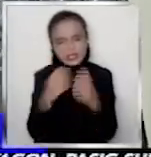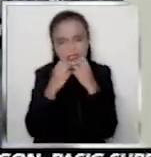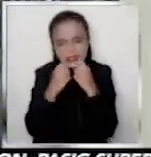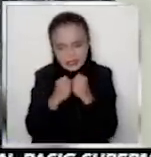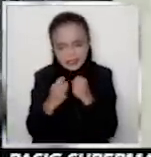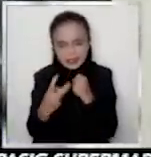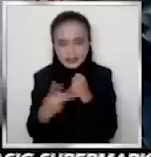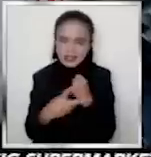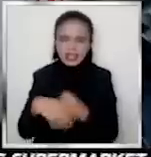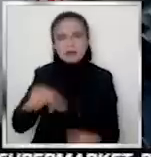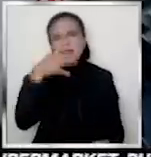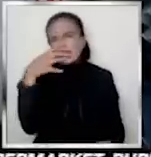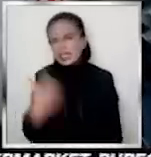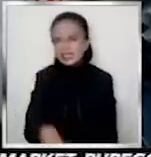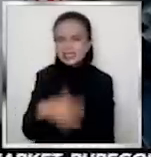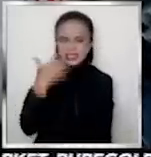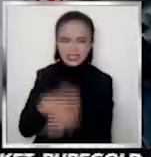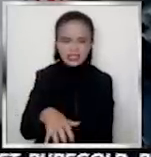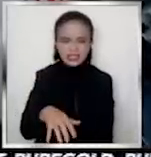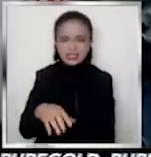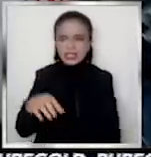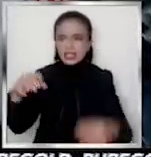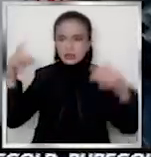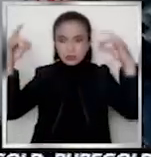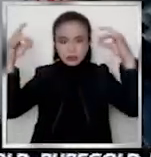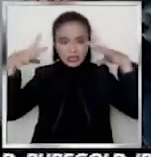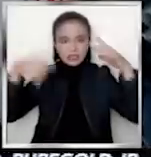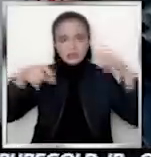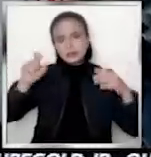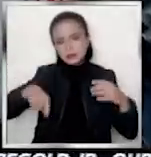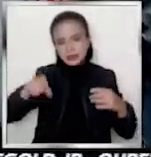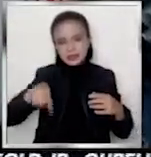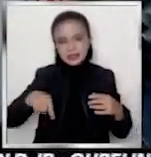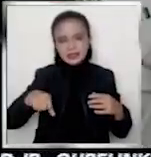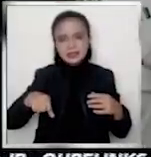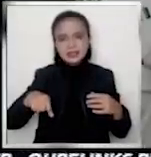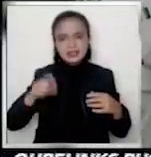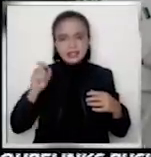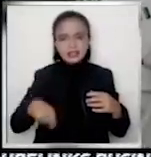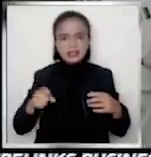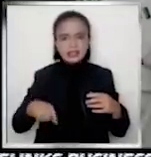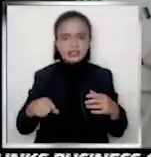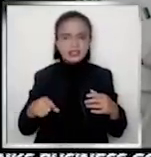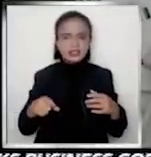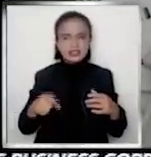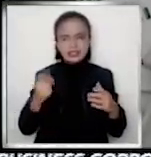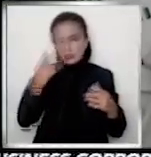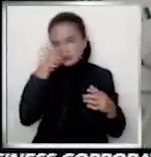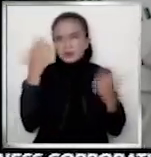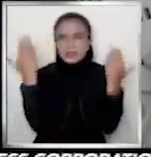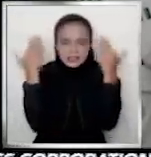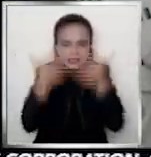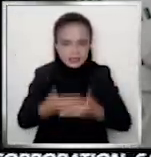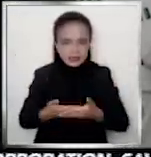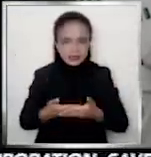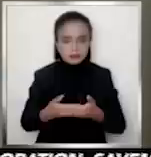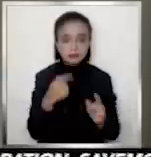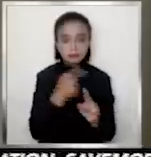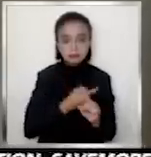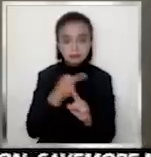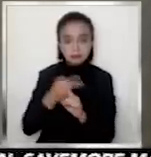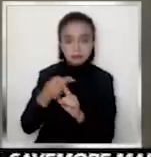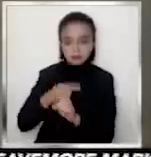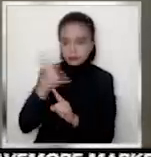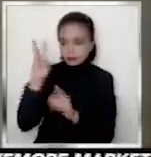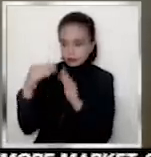init kasi kaya at saka yung ilaw, kailangan din kasi ng madilim kasi eh. Pero buwan-buwan, lampas 6,000 piso